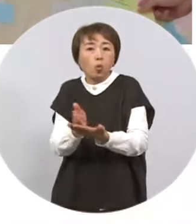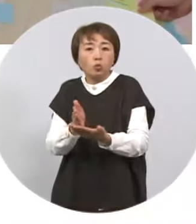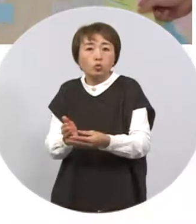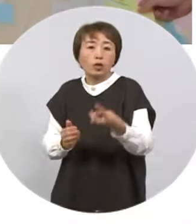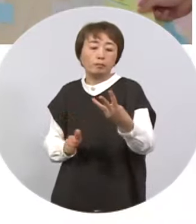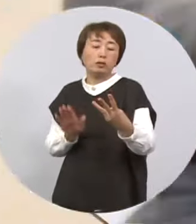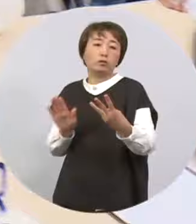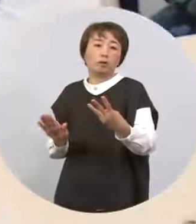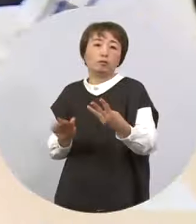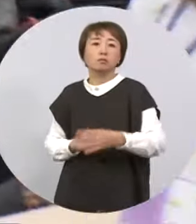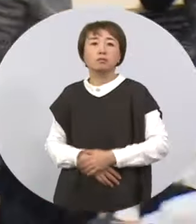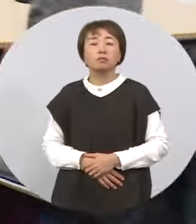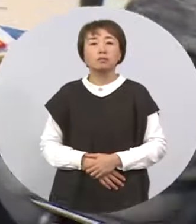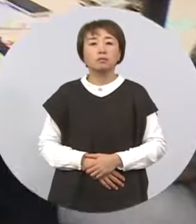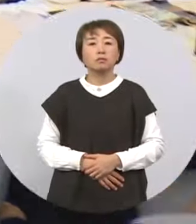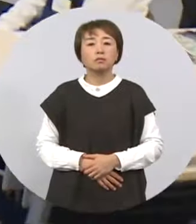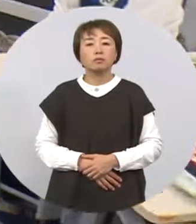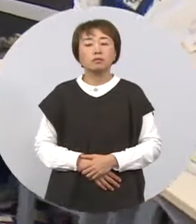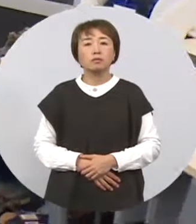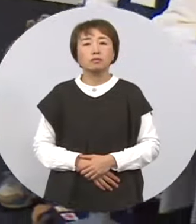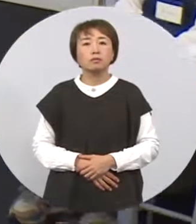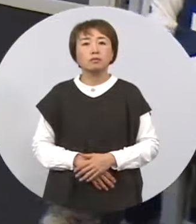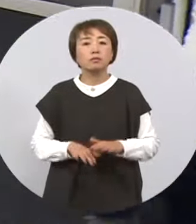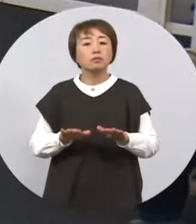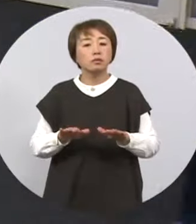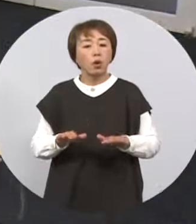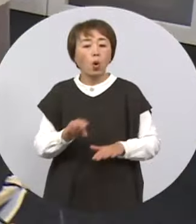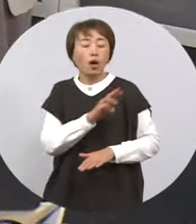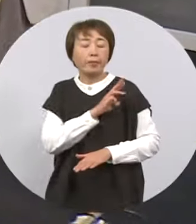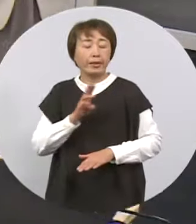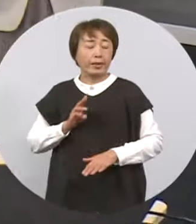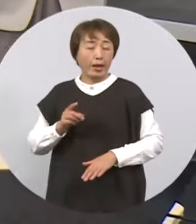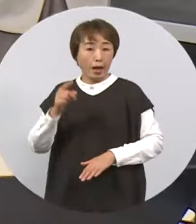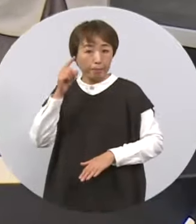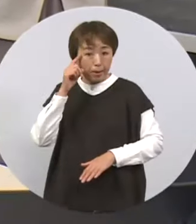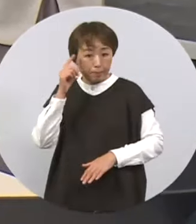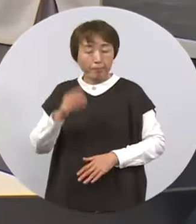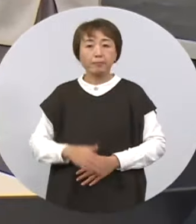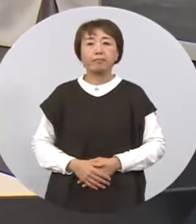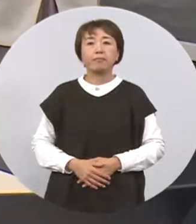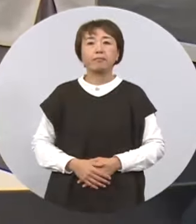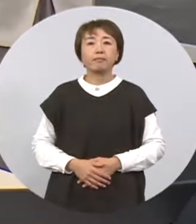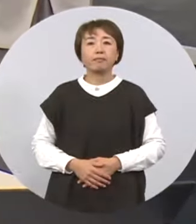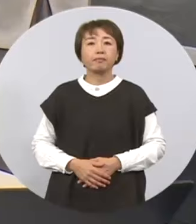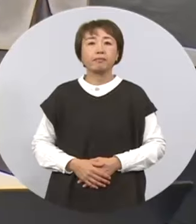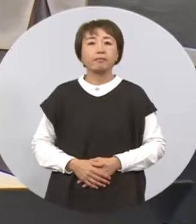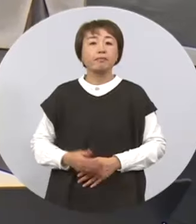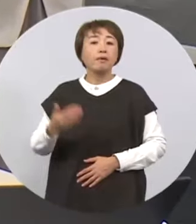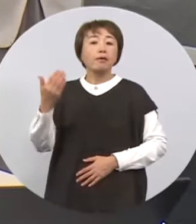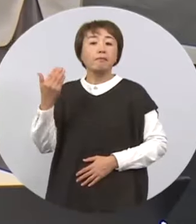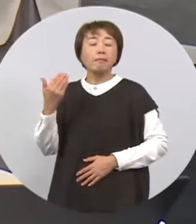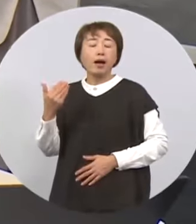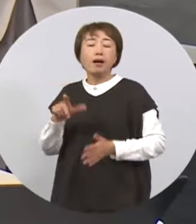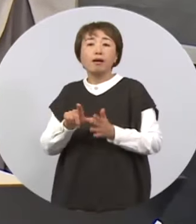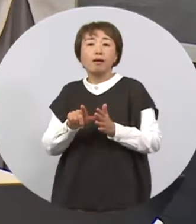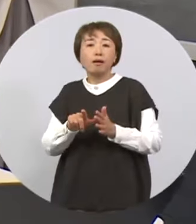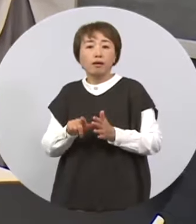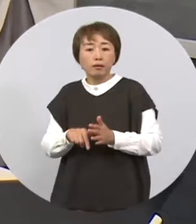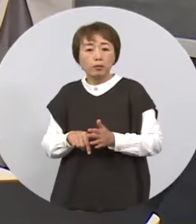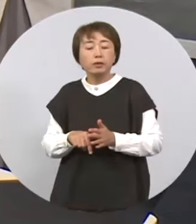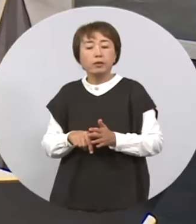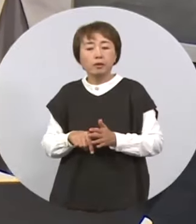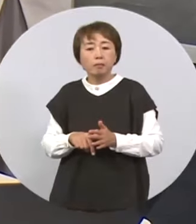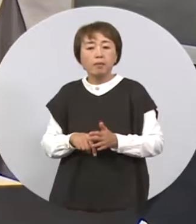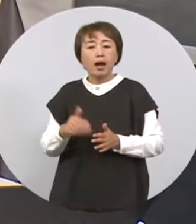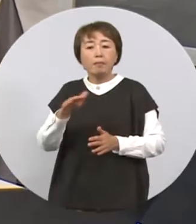。 はい、今日は、デイ3ということでね、前回の第1期の時に一番ね、こう